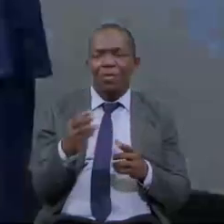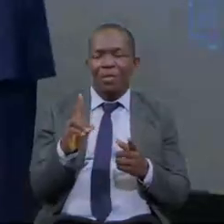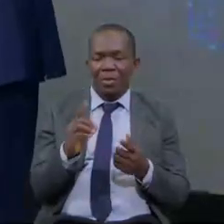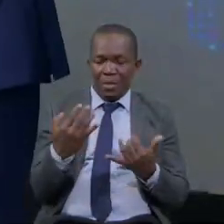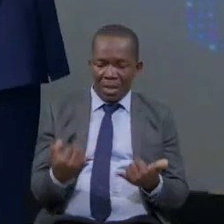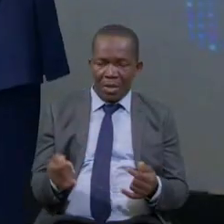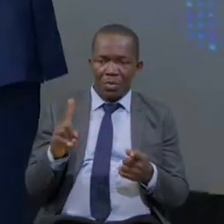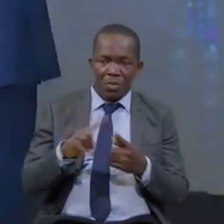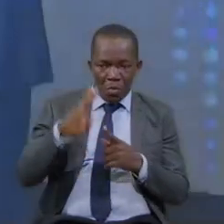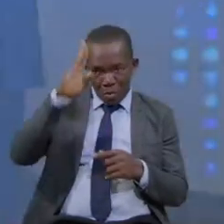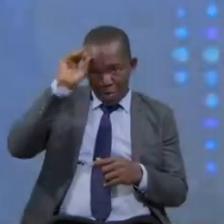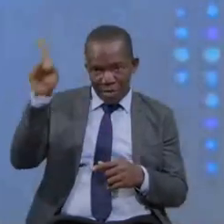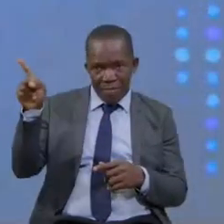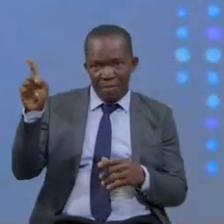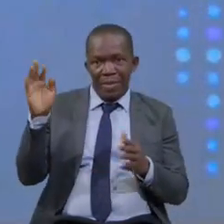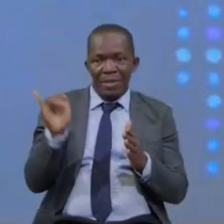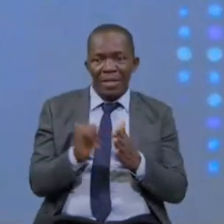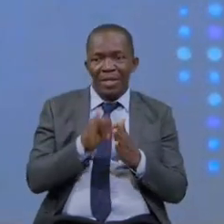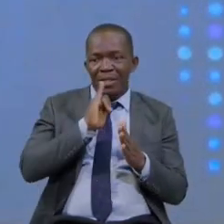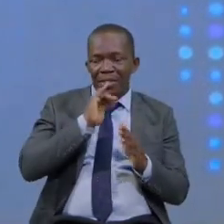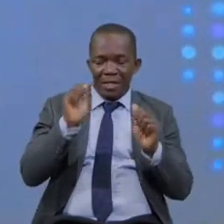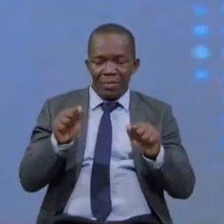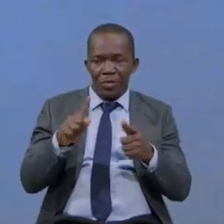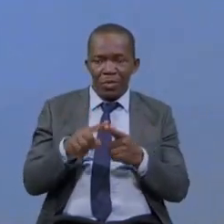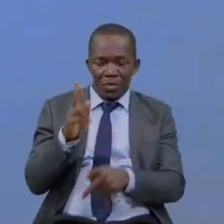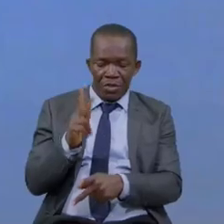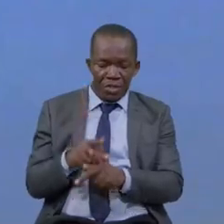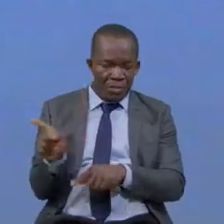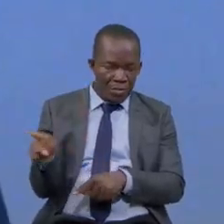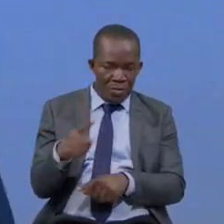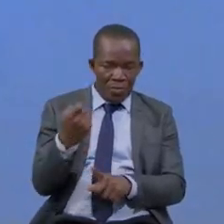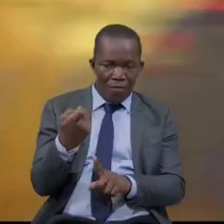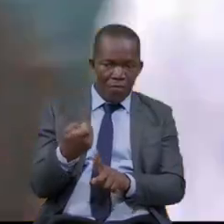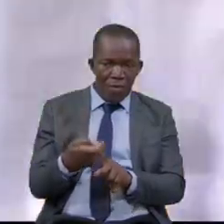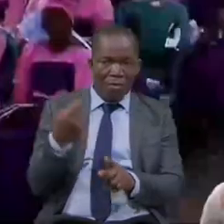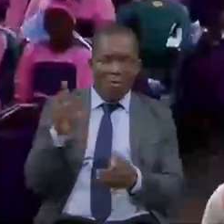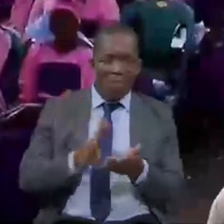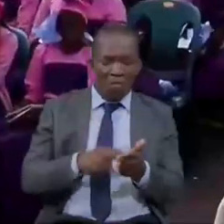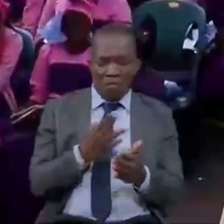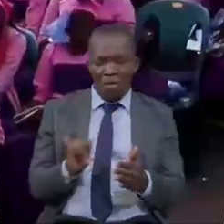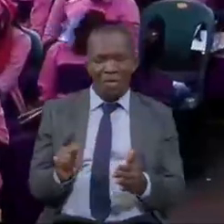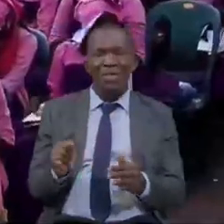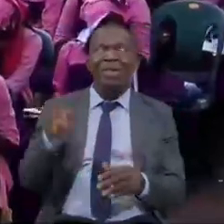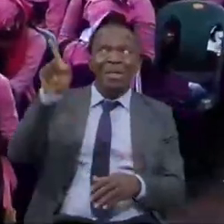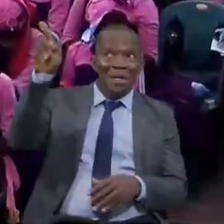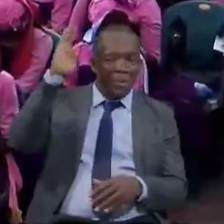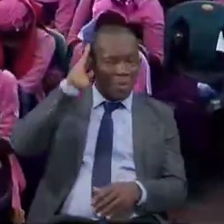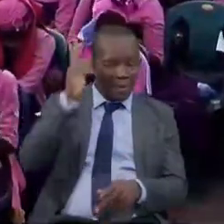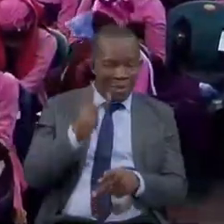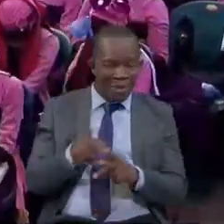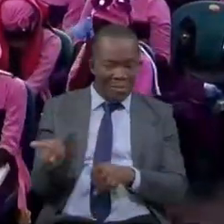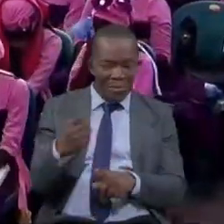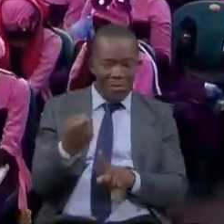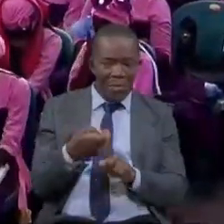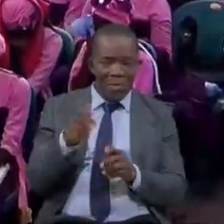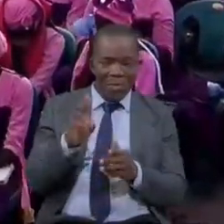peut, à celui qui peut vous préserver de toute chute, il va te préserver de la chute. Tu ne